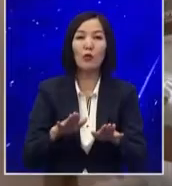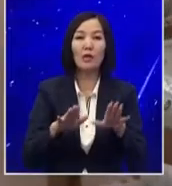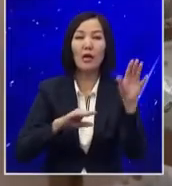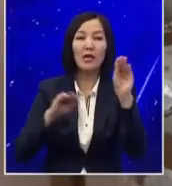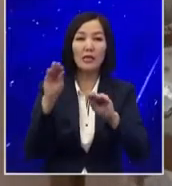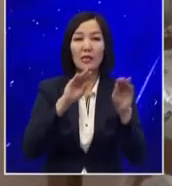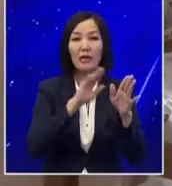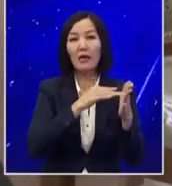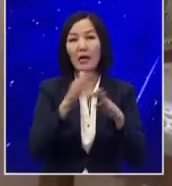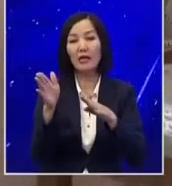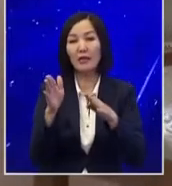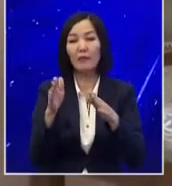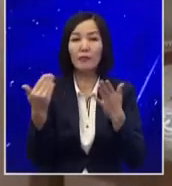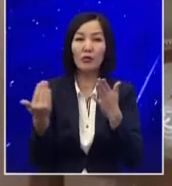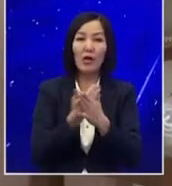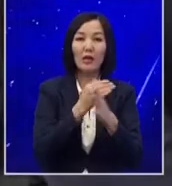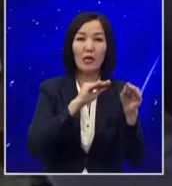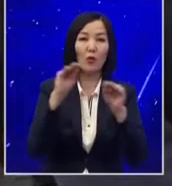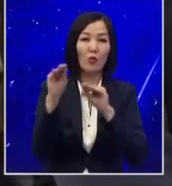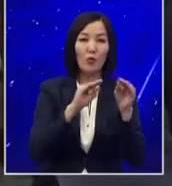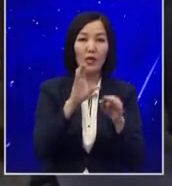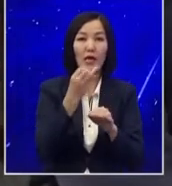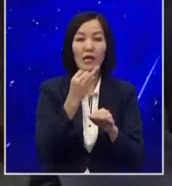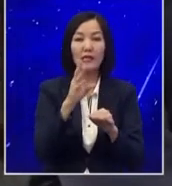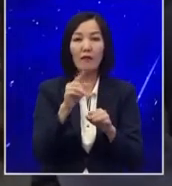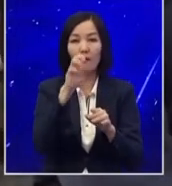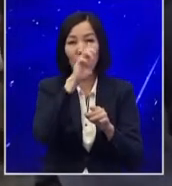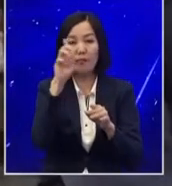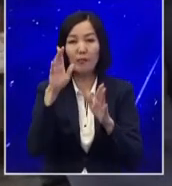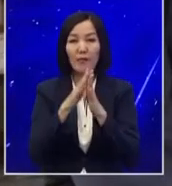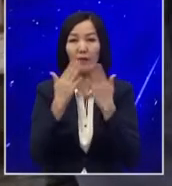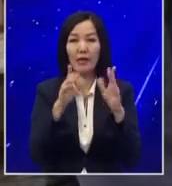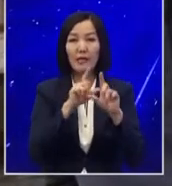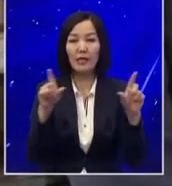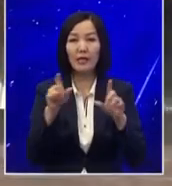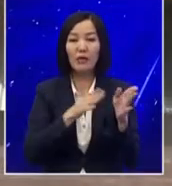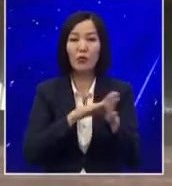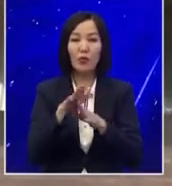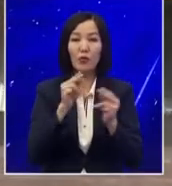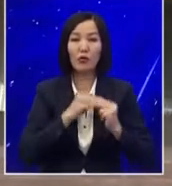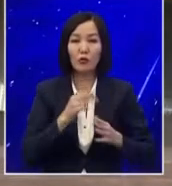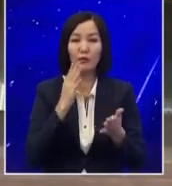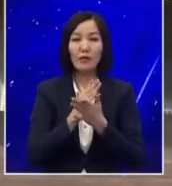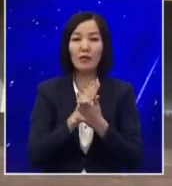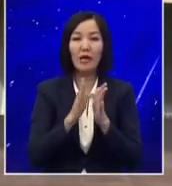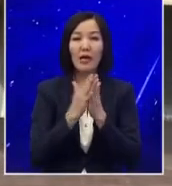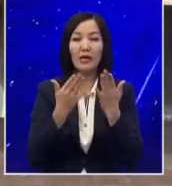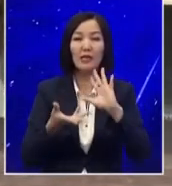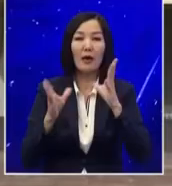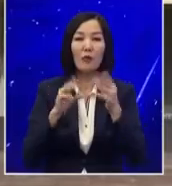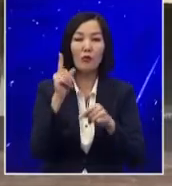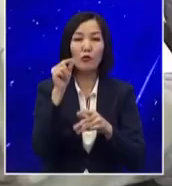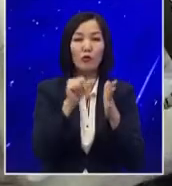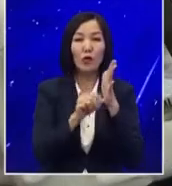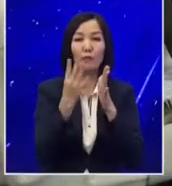алынып толықтырылуда. Ал Сәкен Сейфуллин атындағы Әмбебап кітапханасы толық режимде жұмыс істеп жатыр. Кітап қоры 164